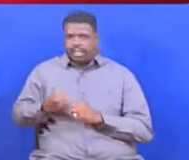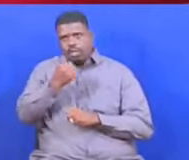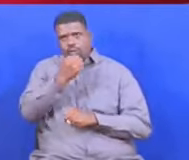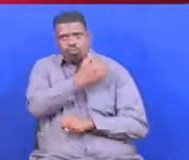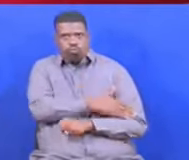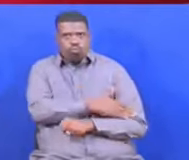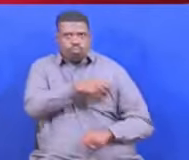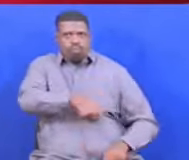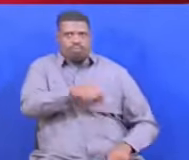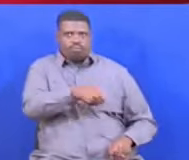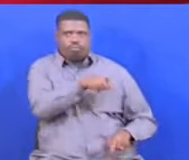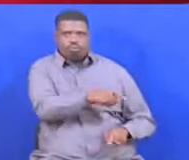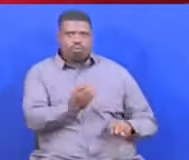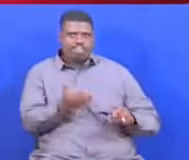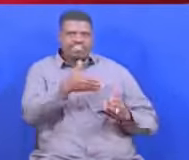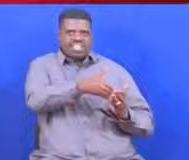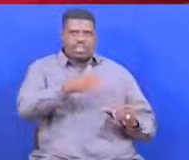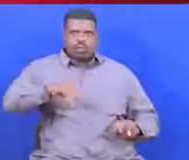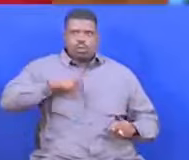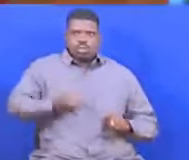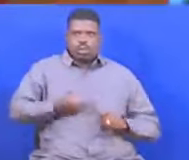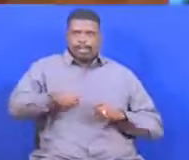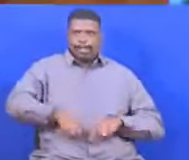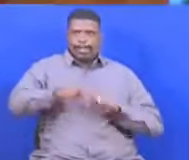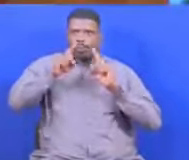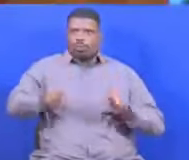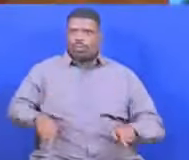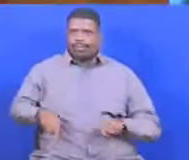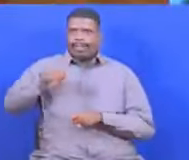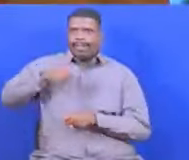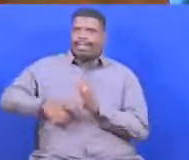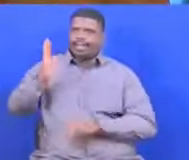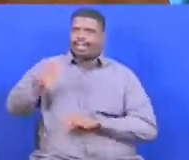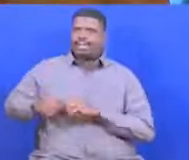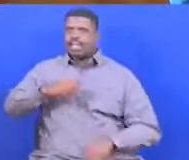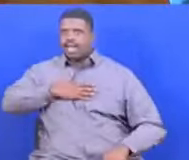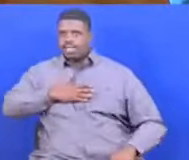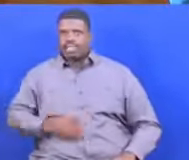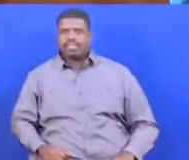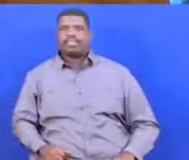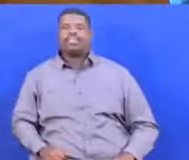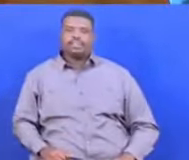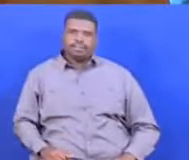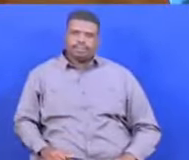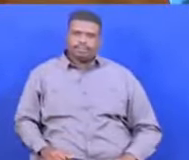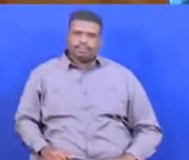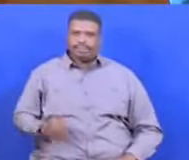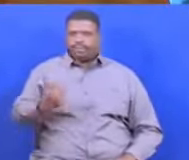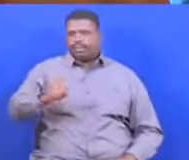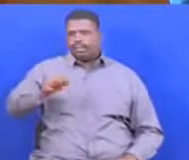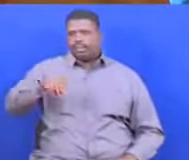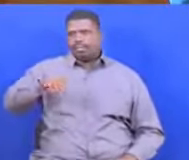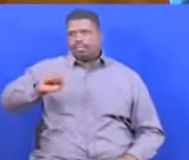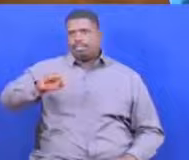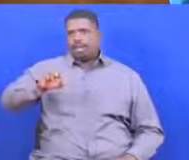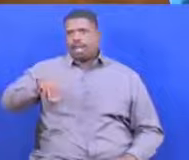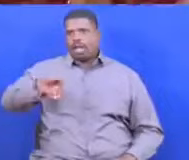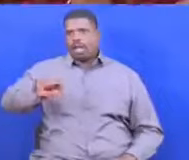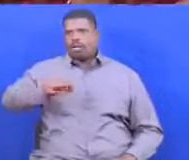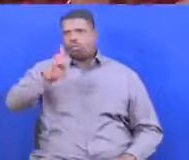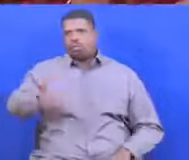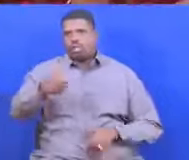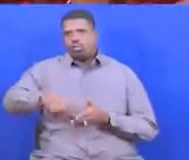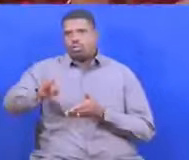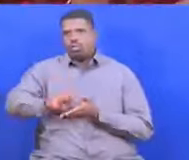wanawake wengi zaidi. Asante mheshimiwa spika. Mheshimiwa Tamima Haji Abbas, swali la nyongeza. Asante